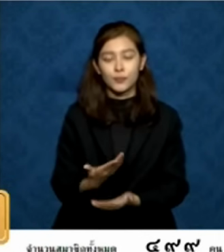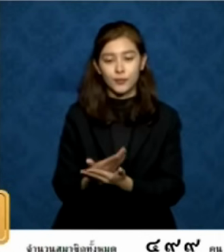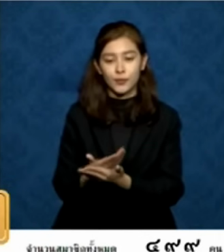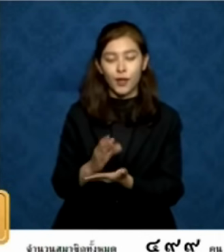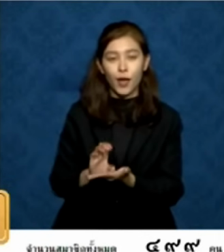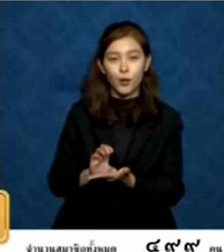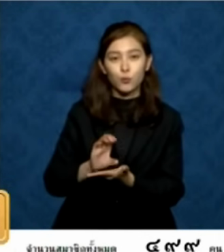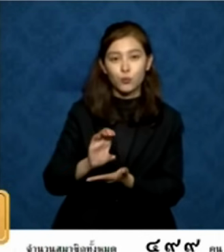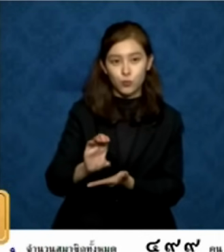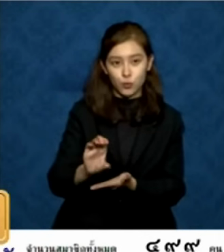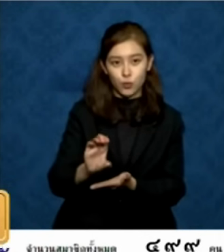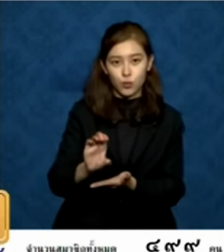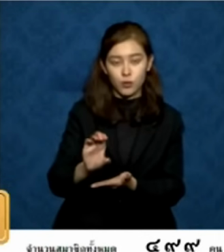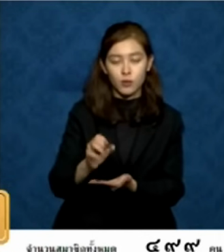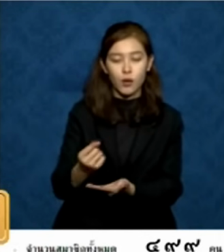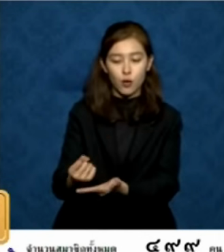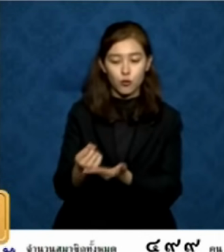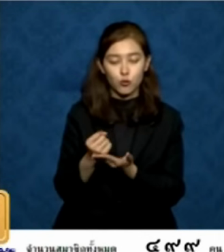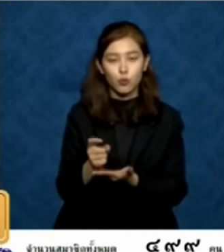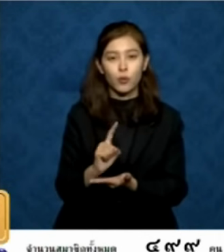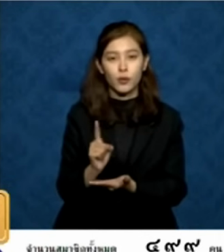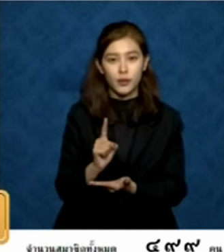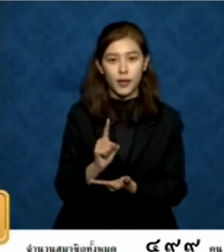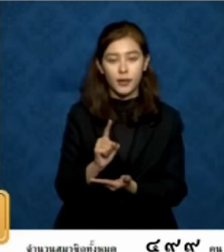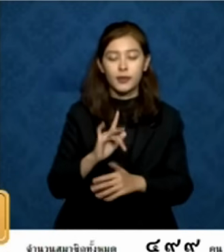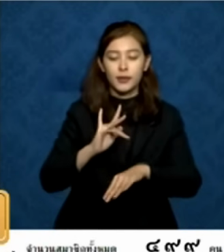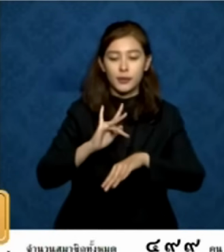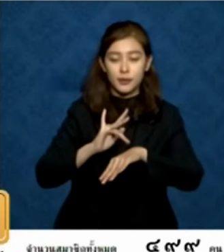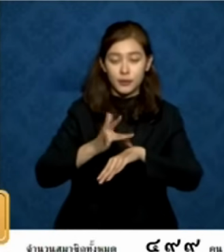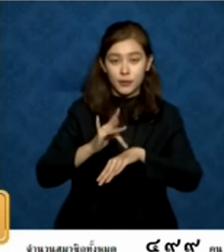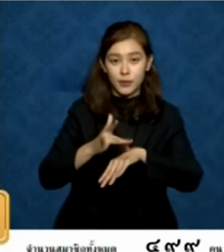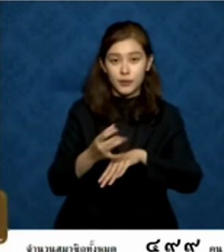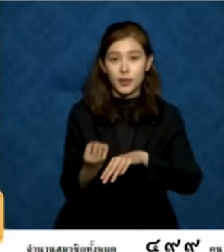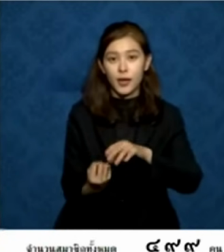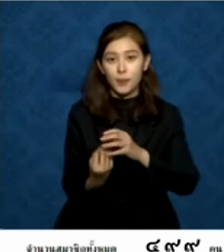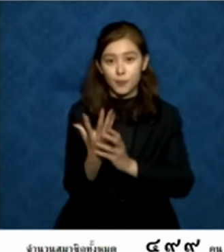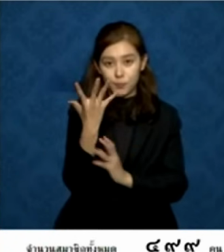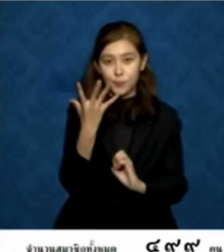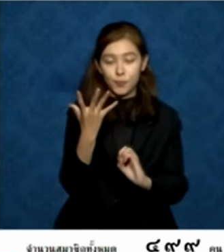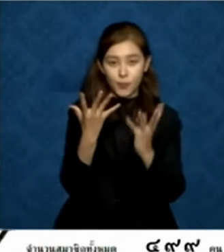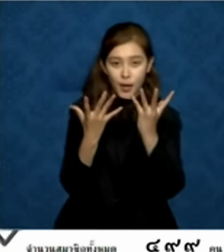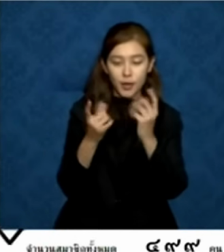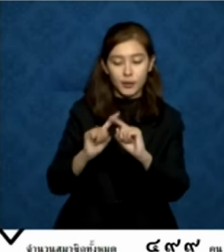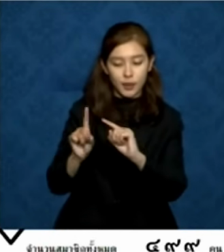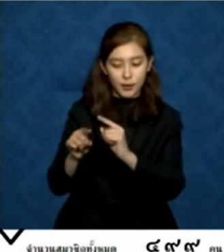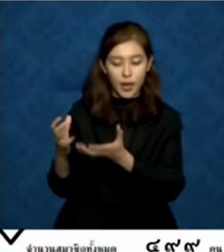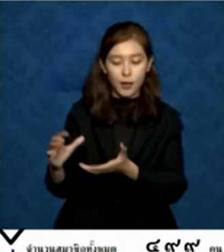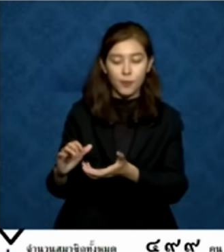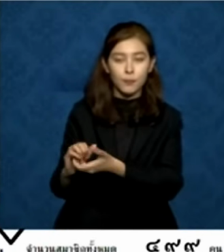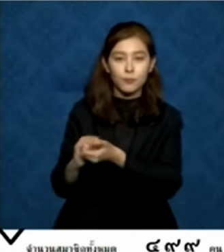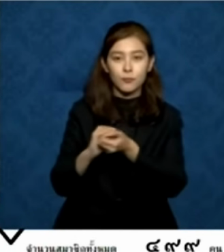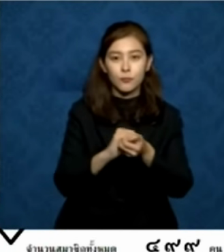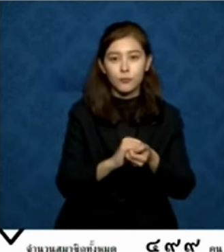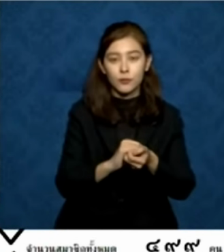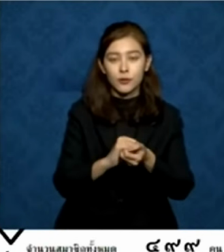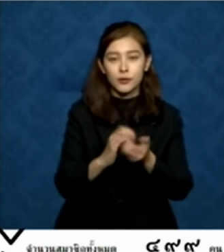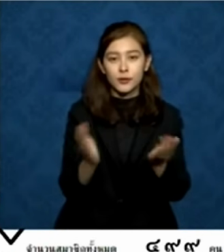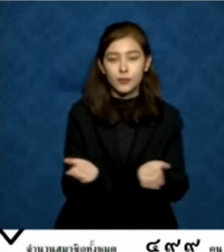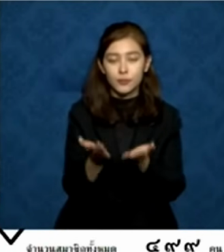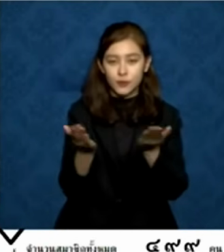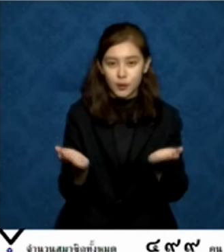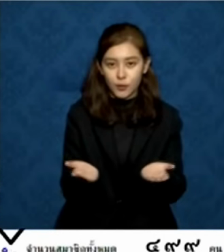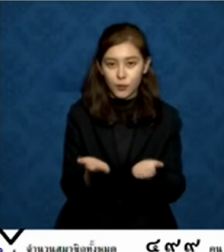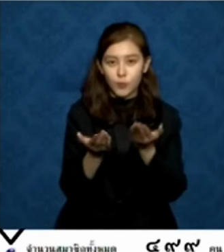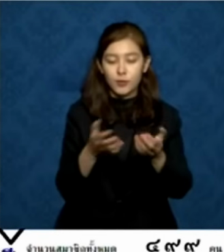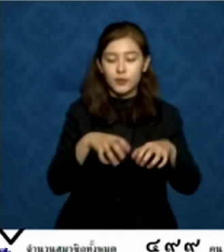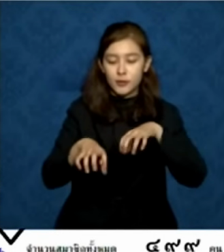าและใช้ประโยชน์ทรัพยากรธรรมชาติและสิ่งแวดล้อมอย่างสมดุลและยั่งยืนสนับสนุนการบริหารจัด